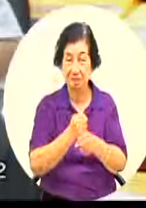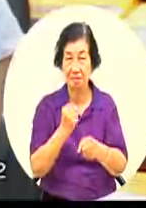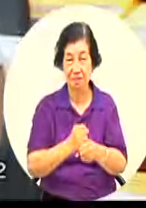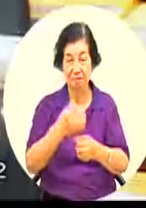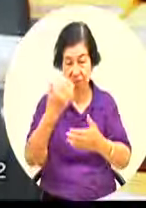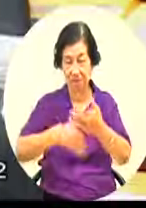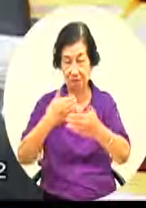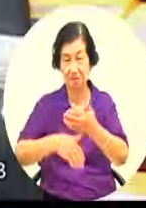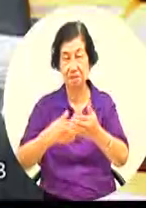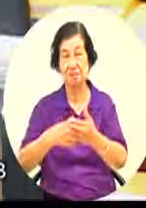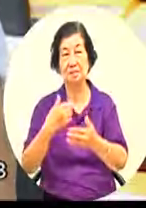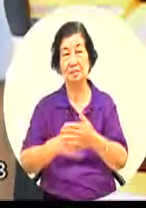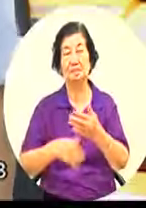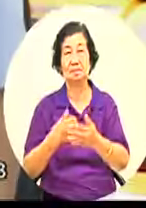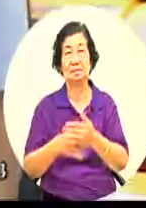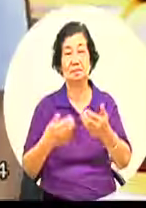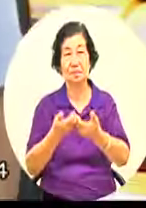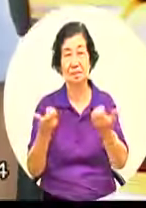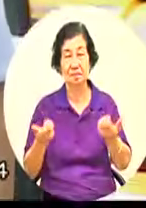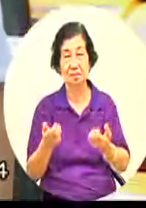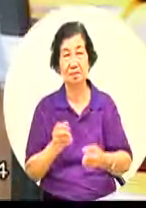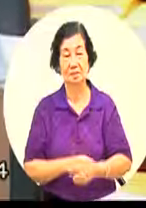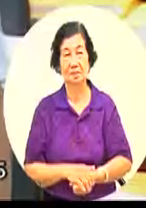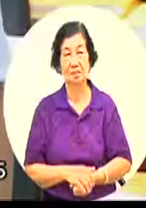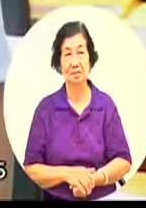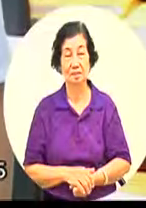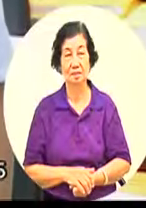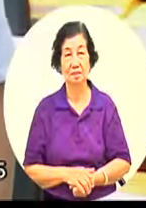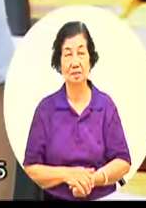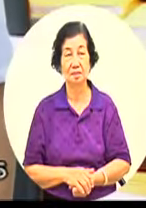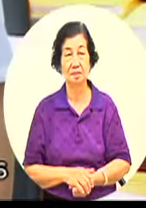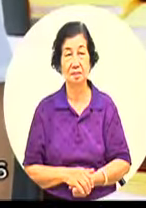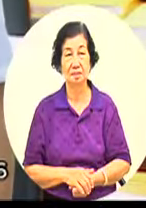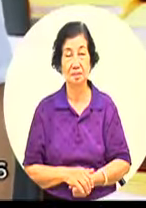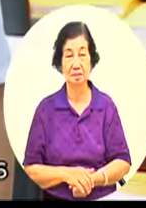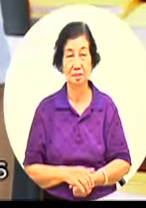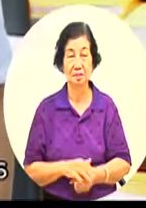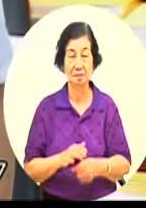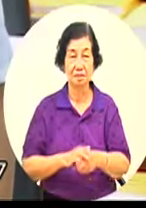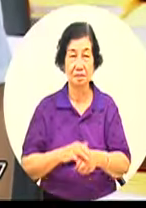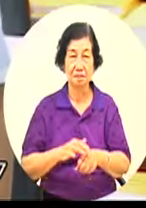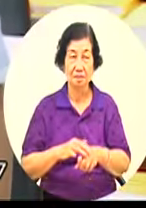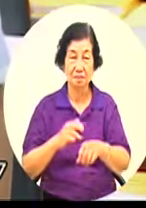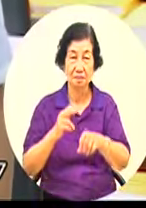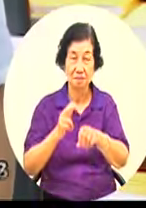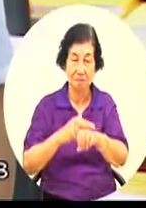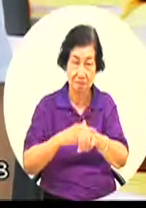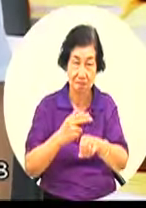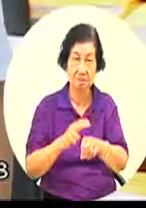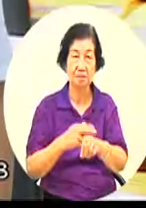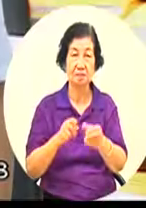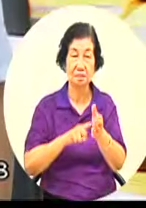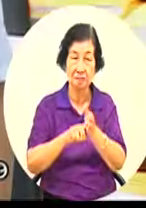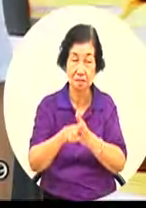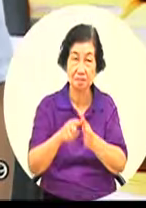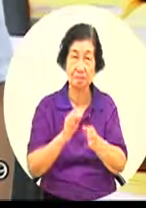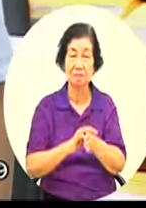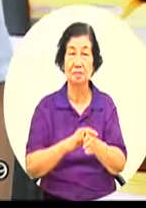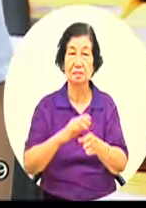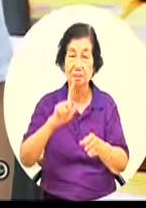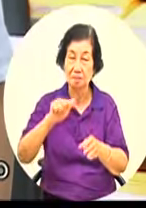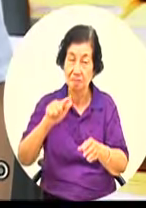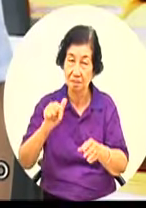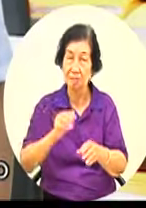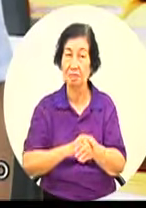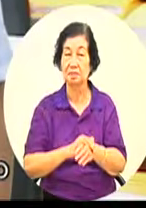分一样。不过我觉得是当这个学士还有专业还有热忱，我觉得校长都